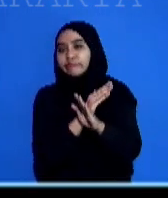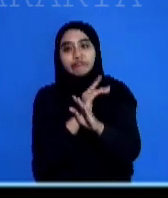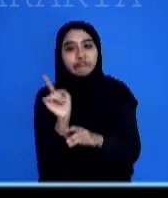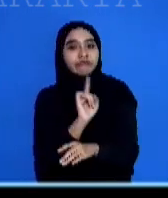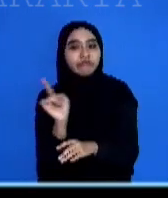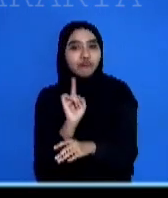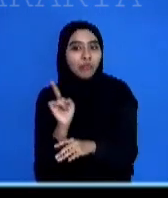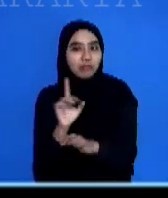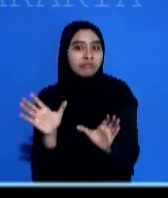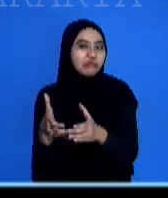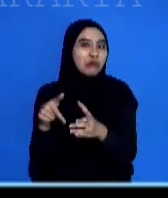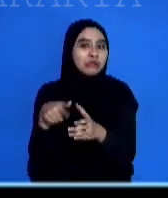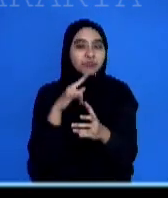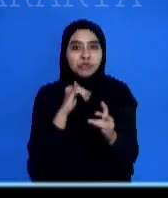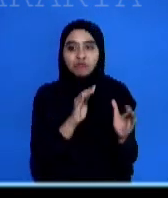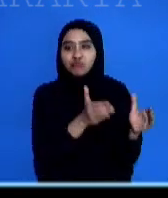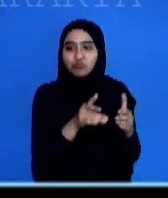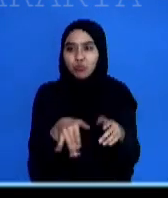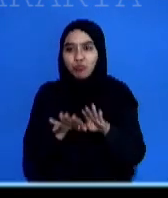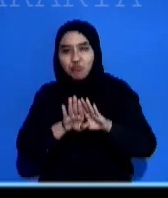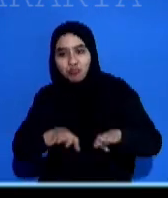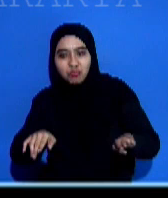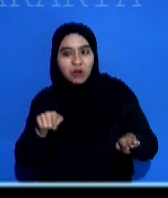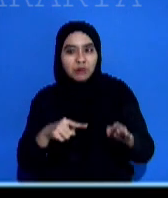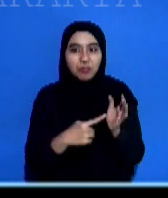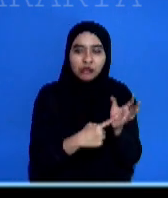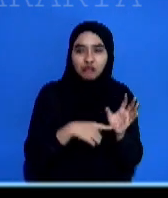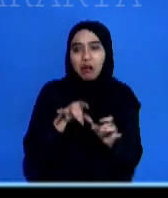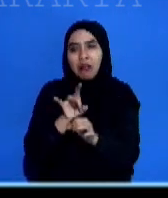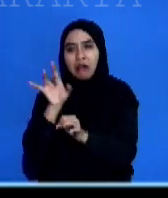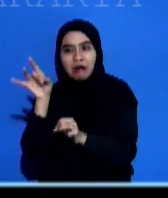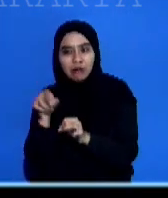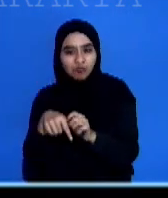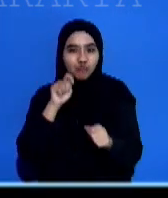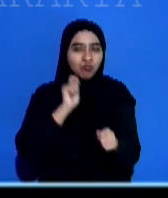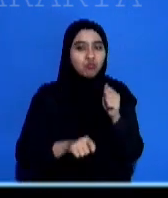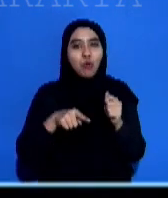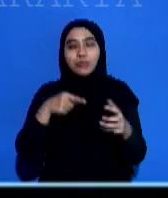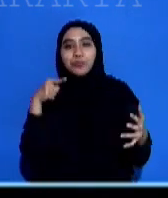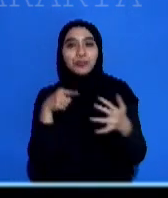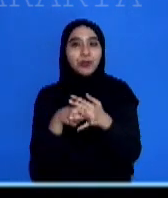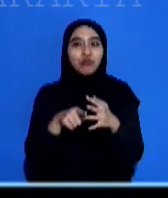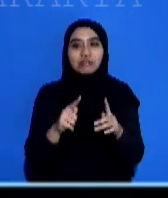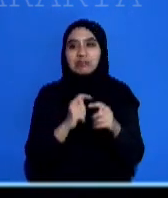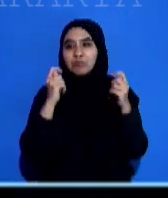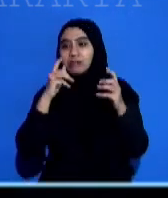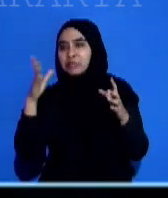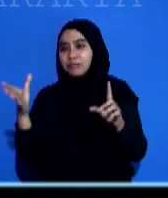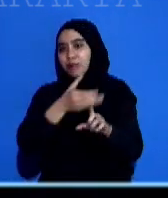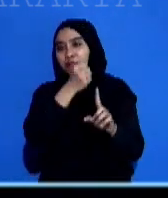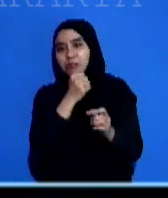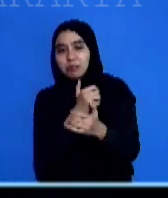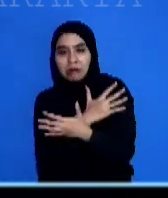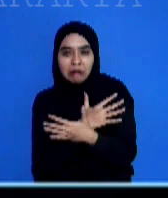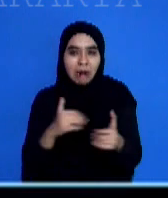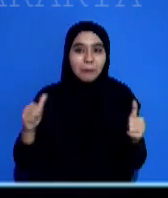mengajak seluruh komponen pelajar dan masyarakat untuk mengawal dan mewujudkan penyelenggaraan pesta Pemilu 2024 yang aman dan